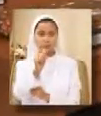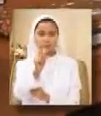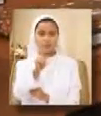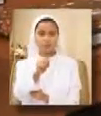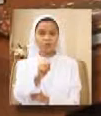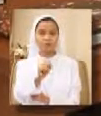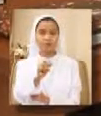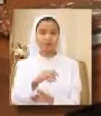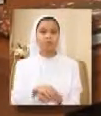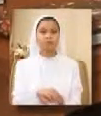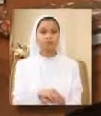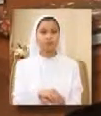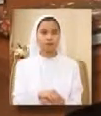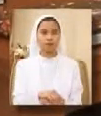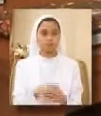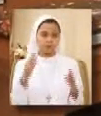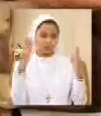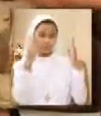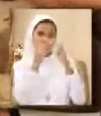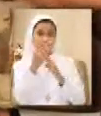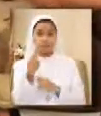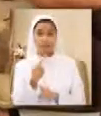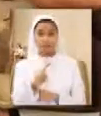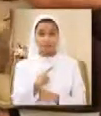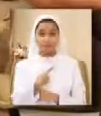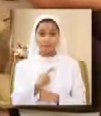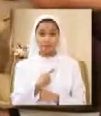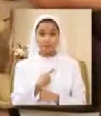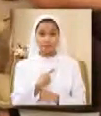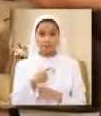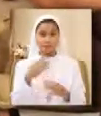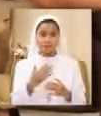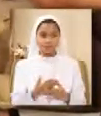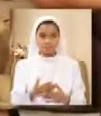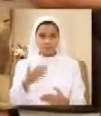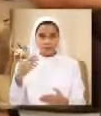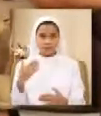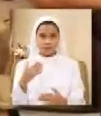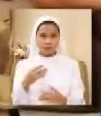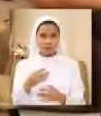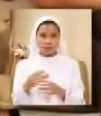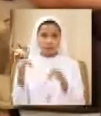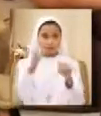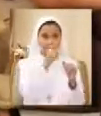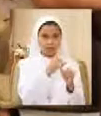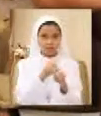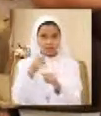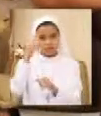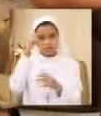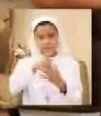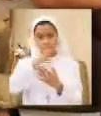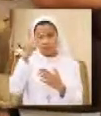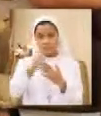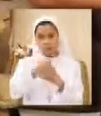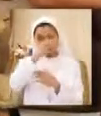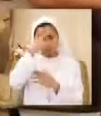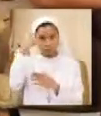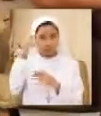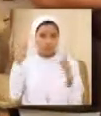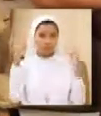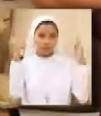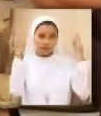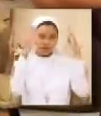taping of our Kumusta Po, Bishop program. Okay. Because ikaw po ay aalis at ikaw po